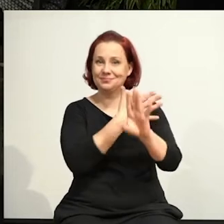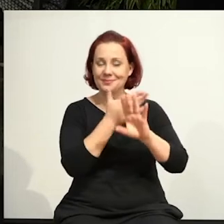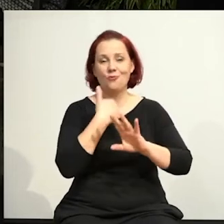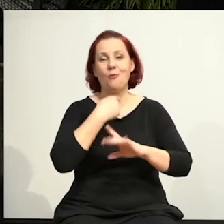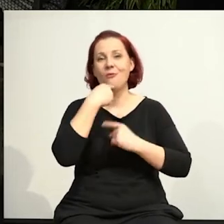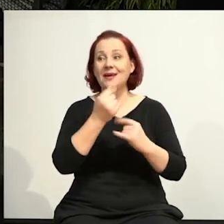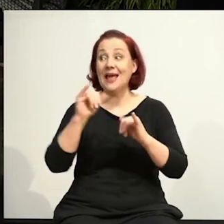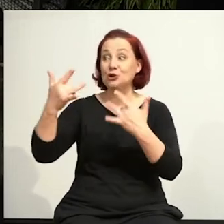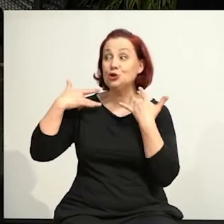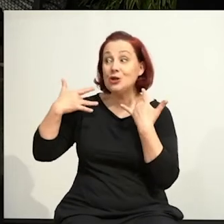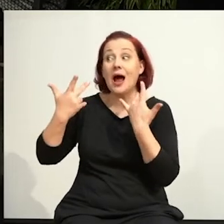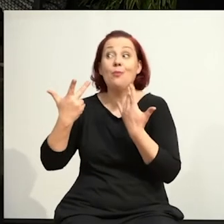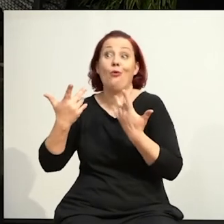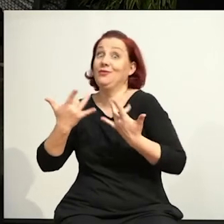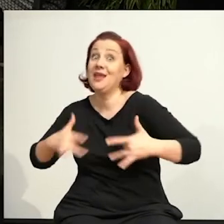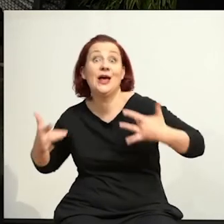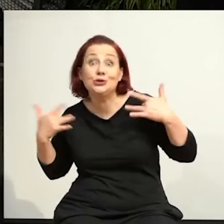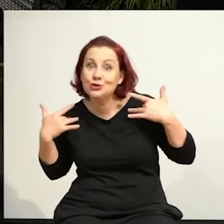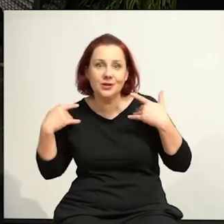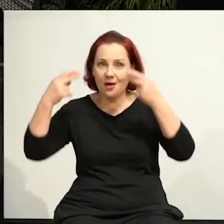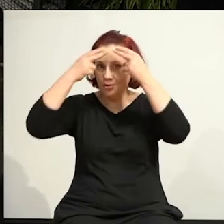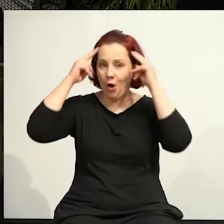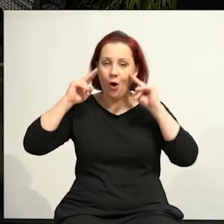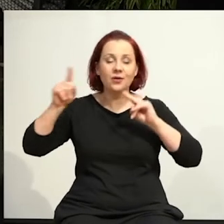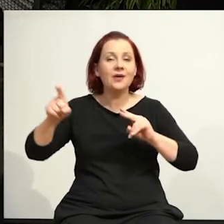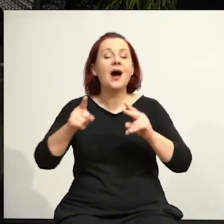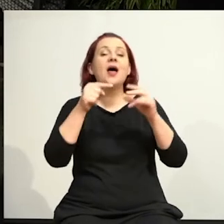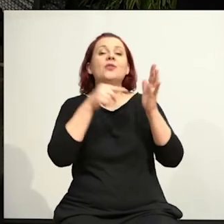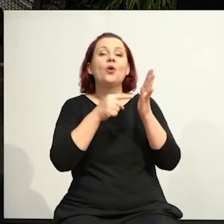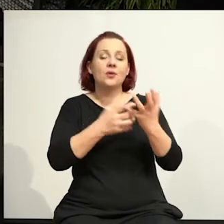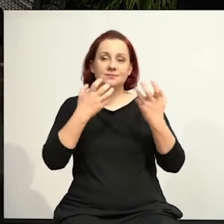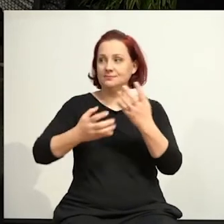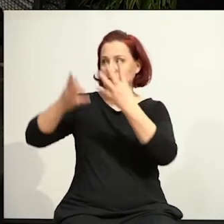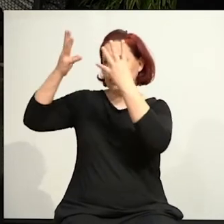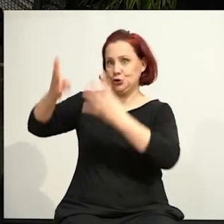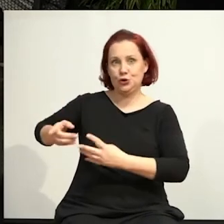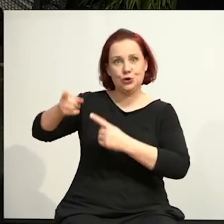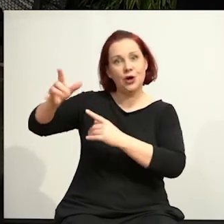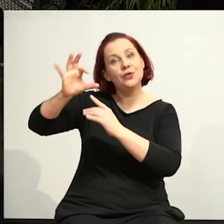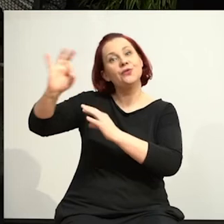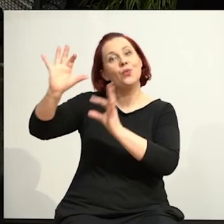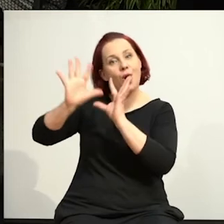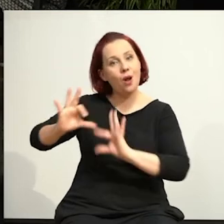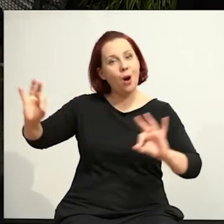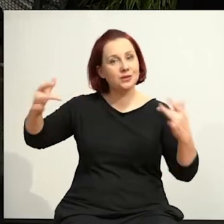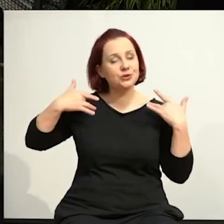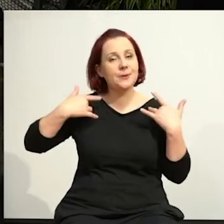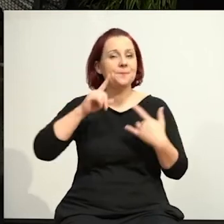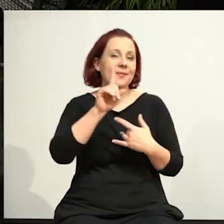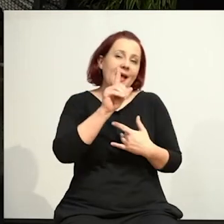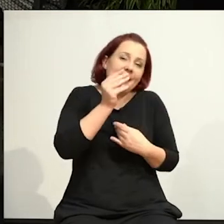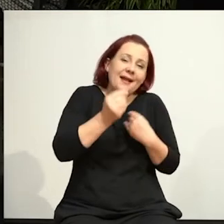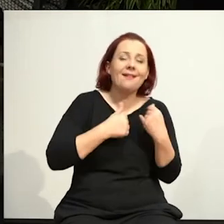żyje Norwid dzisiaj. Ale zaczęliśmy trochę rozmawiać o tym, o samej postaci Norwida i o jego losie. I ja mam jednak taką